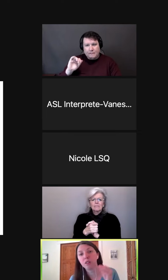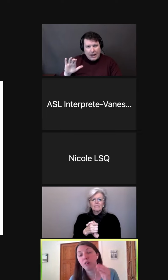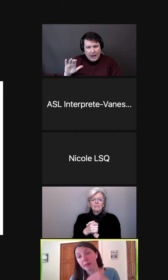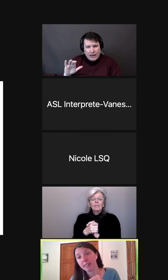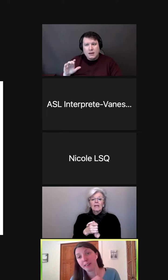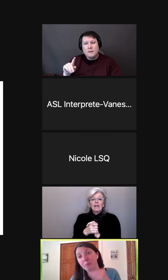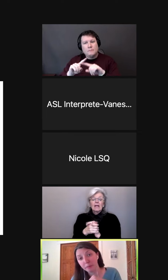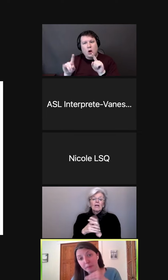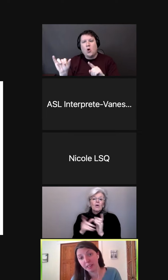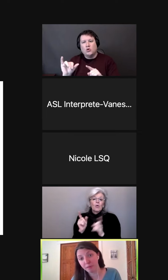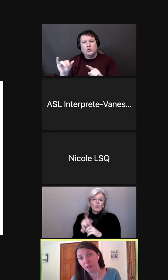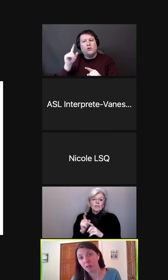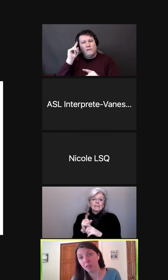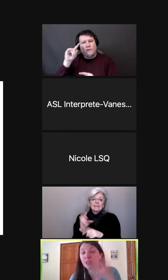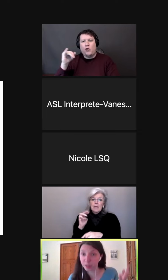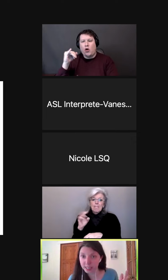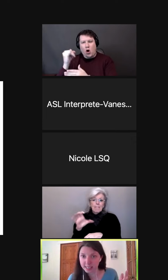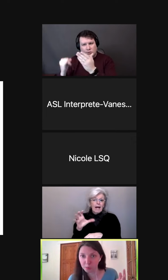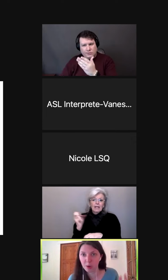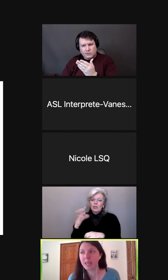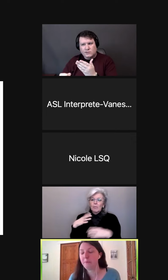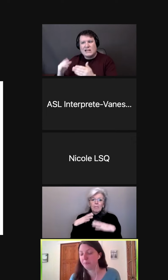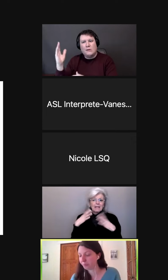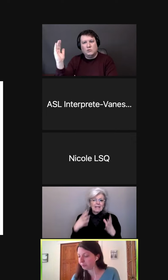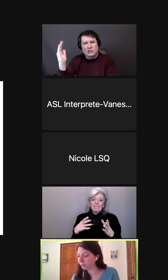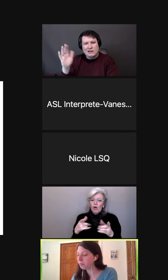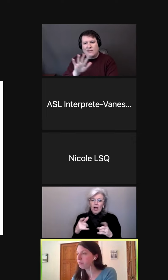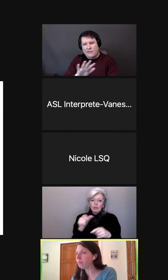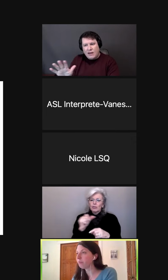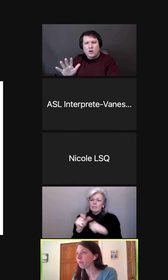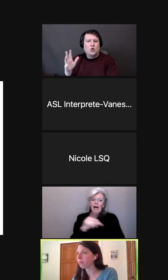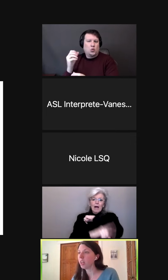faut savoir que le MAC n'a pas de bénévoles, a que les employés.